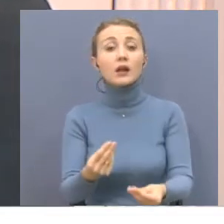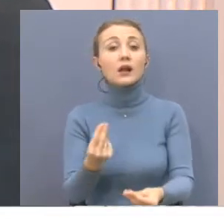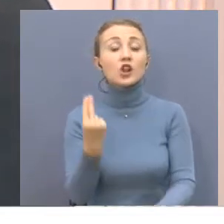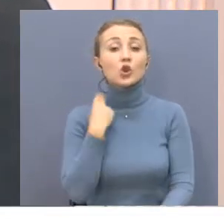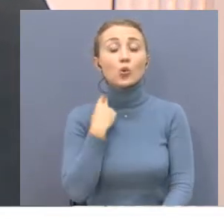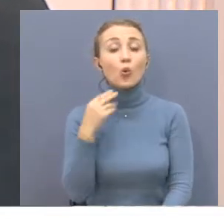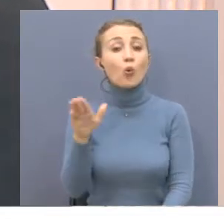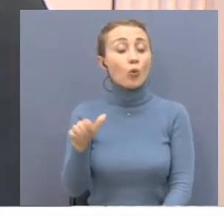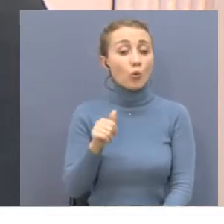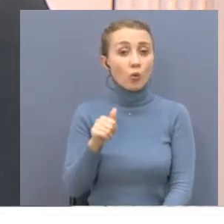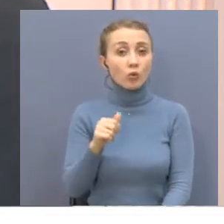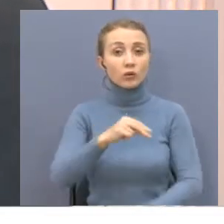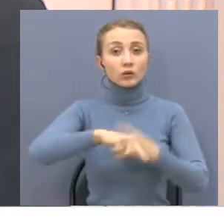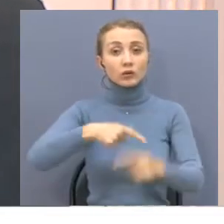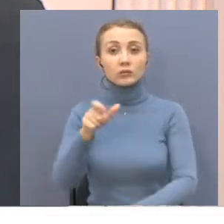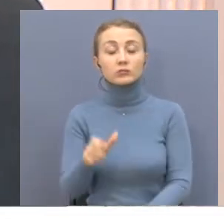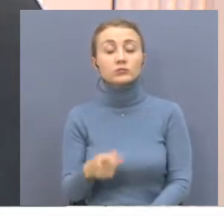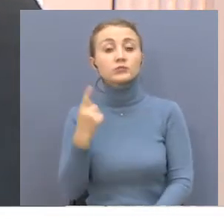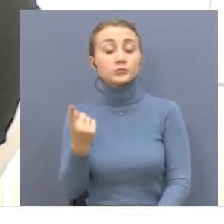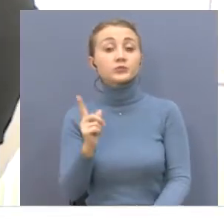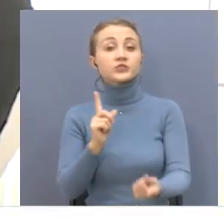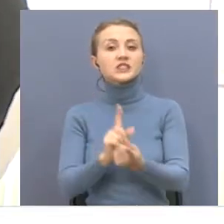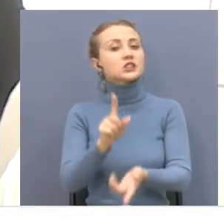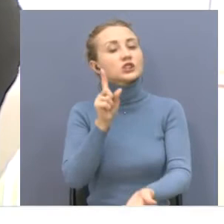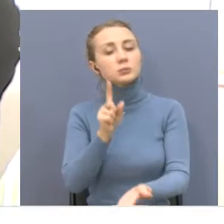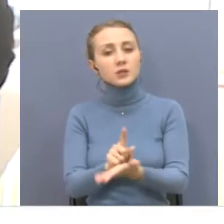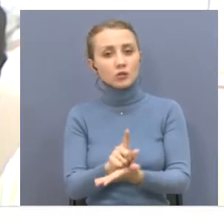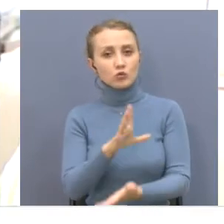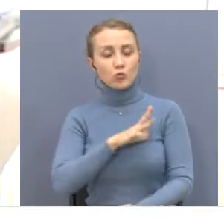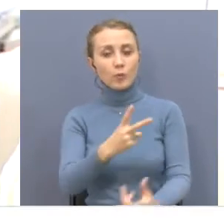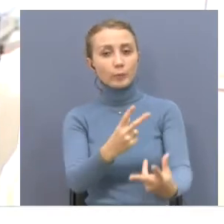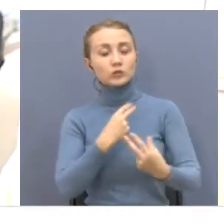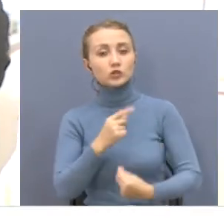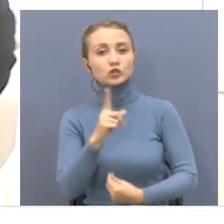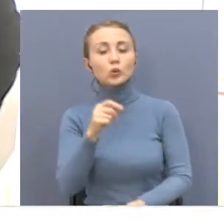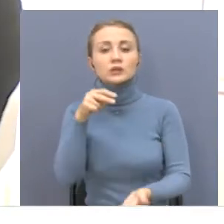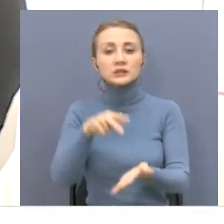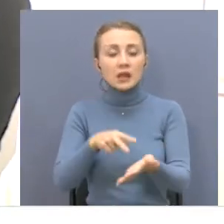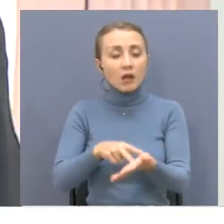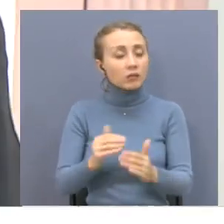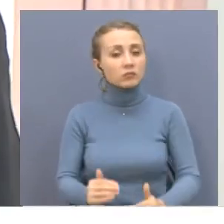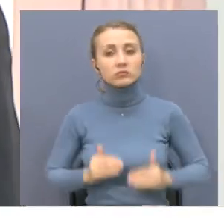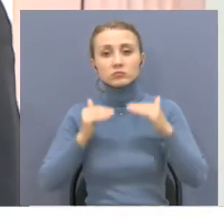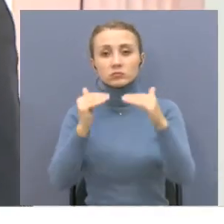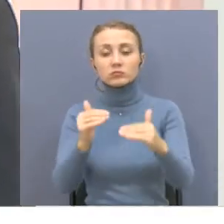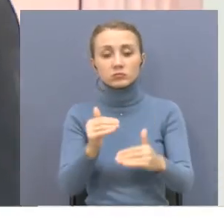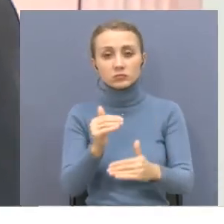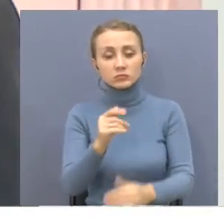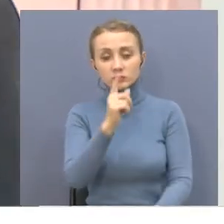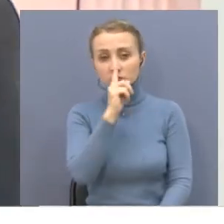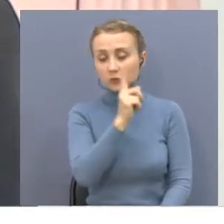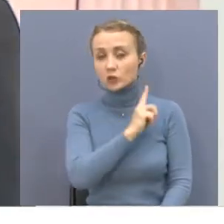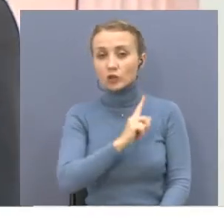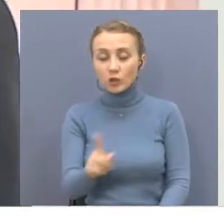ұстап тұру міндеттемесі бар несие беру. Сонымен қатар кәсіпкерлік басқармасы мен аудан әкімдіктерімен және біздің негізгі нан өндіруші Ақсай